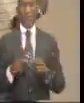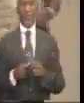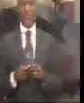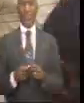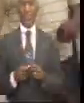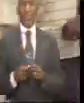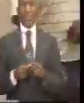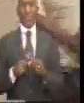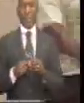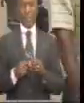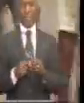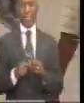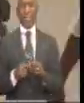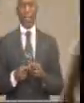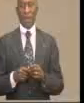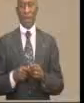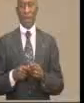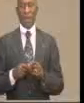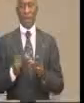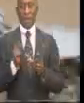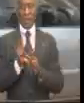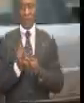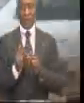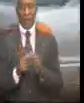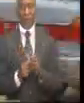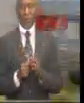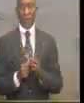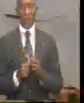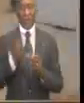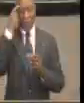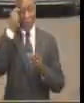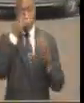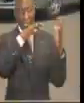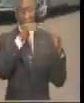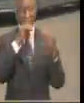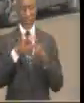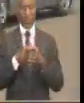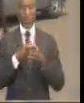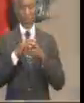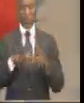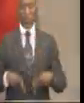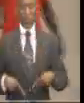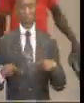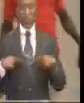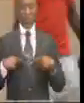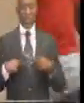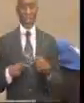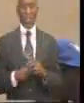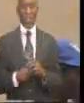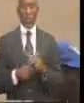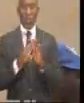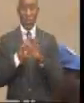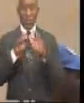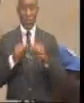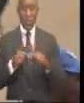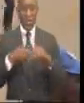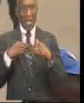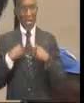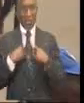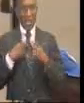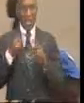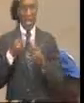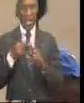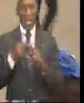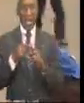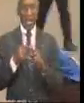le bien-être et le développement. Ainsi, l'espérance de vie en RDC est située à 58,7 ans, alors que le